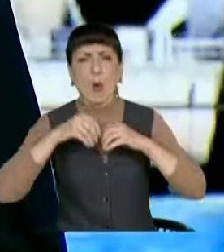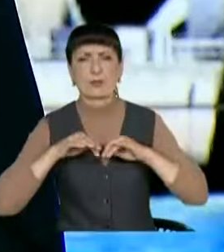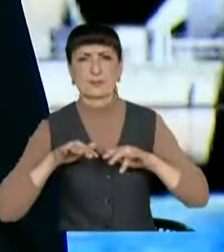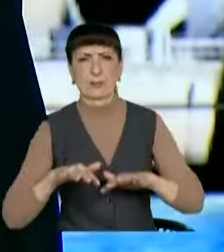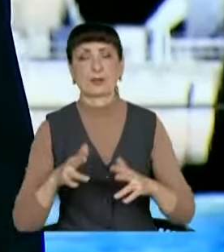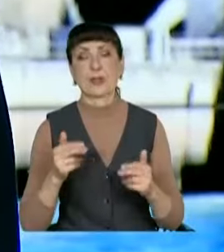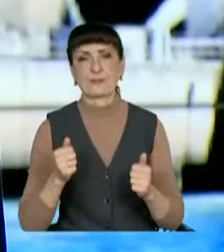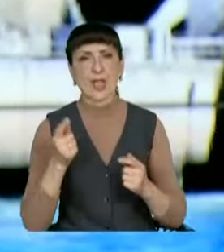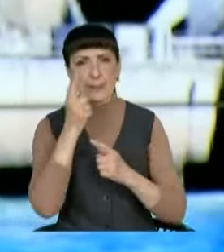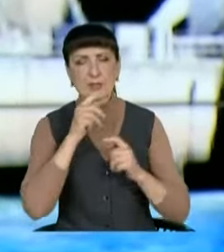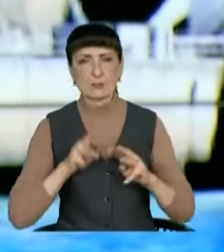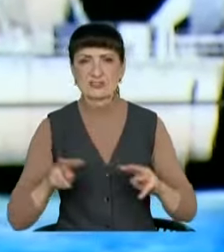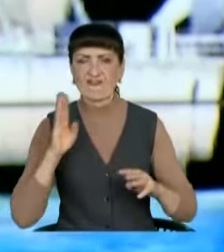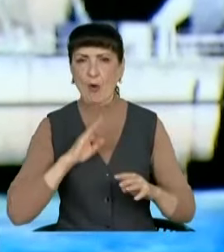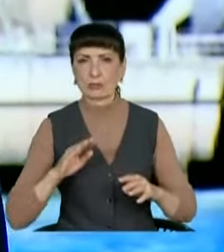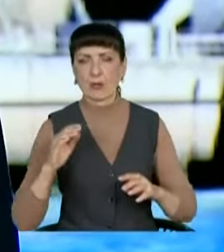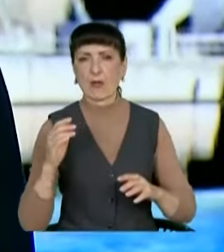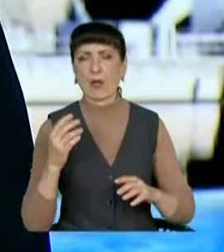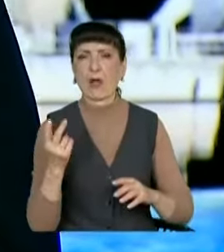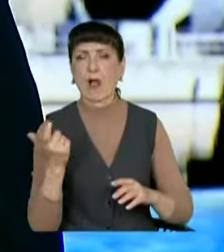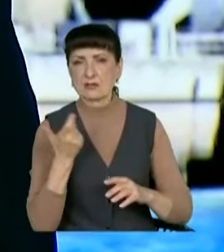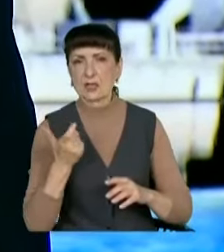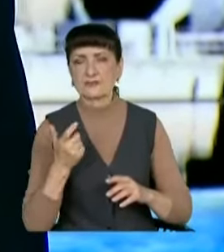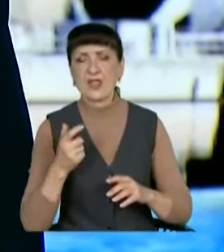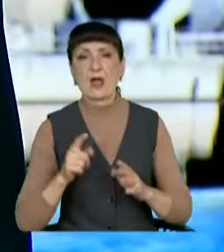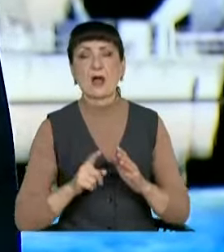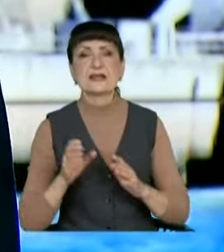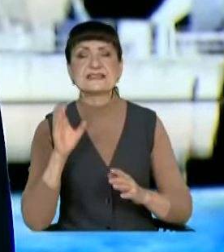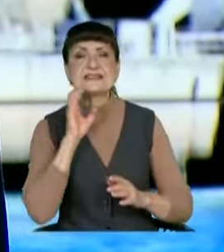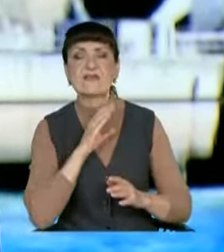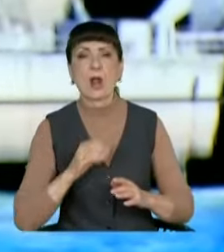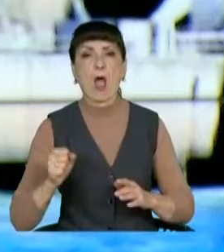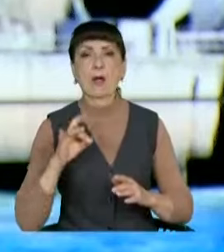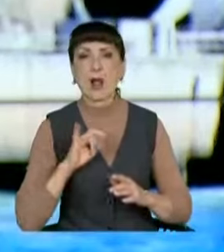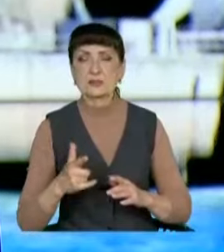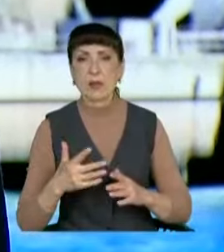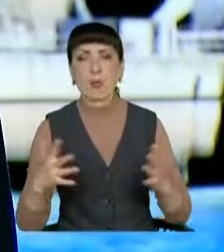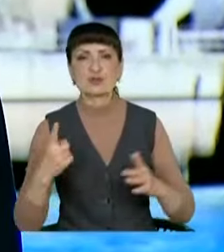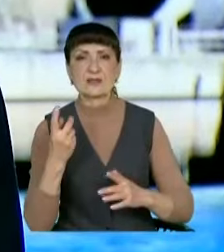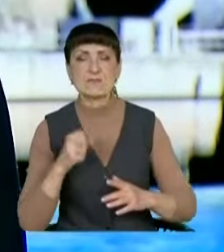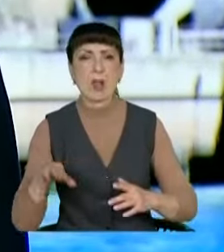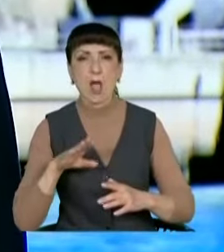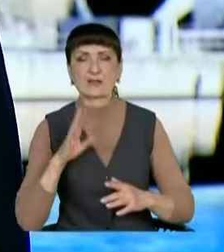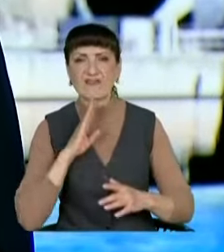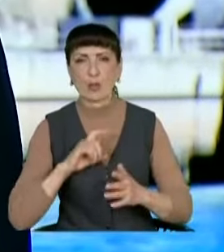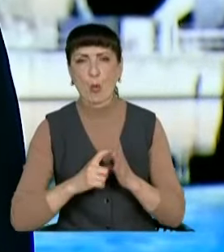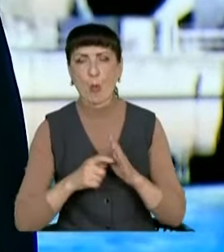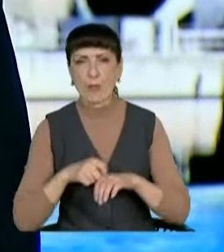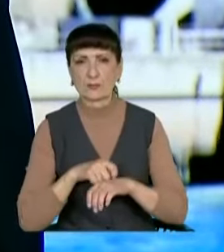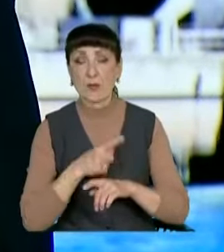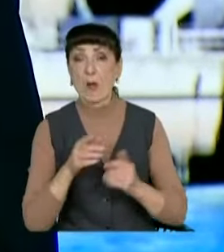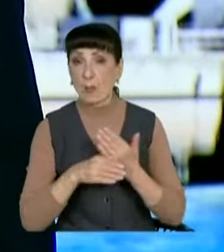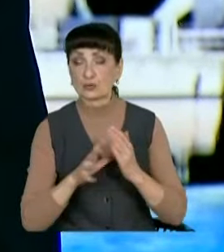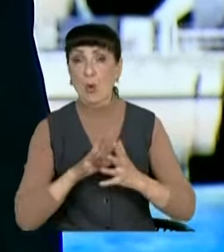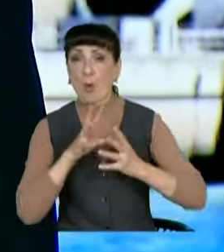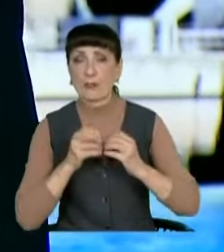Вот по данным Министерства водных ресурсов и ирригации, с начала года в Северное Аральское море поступило больше миллиарда кубометров воды. Это позволило увеличить